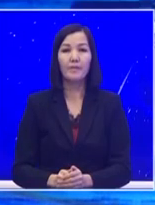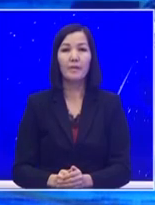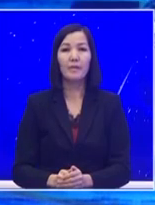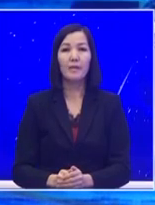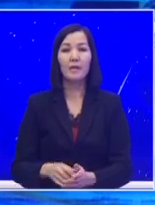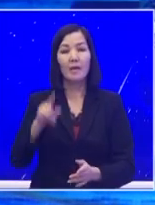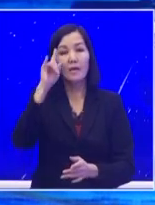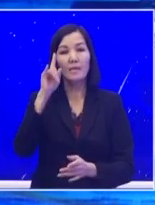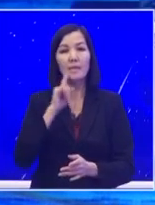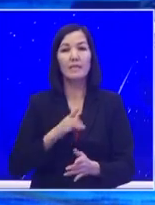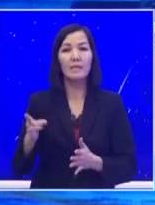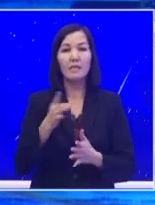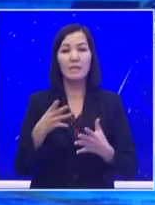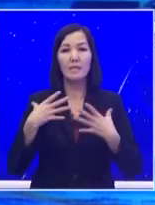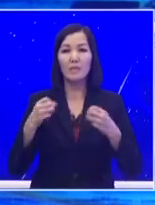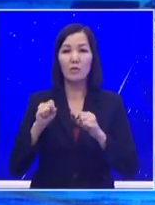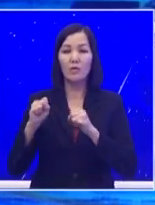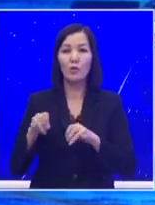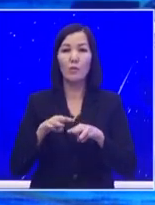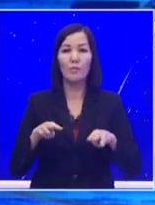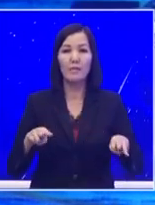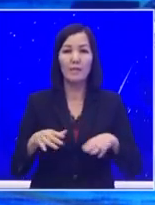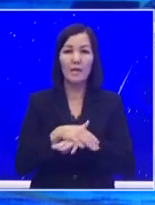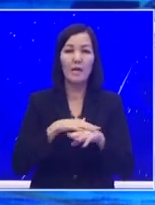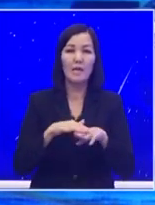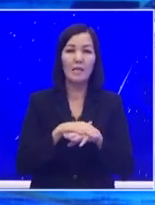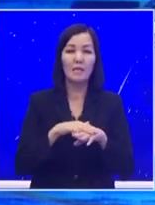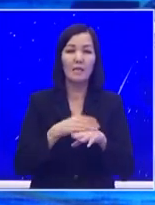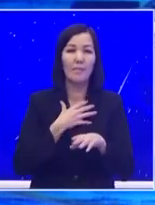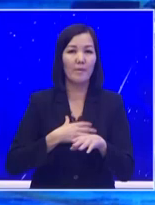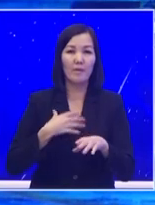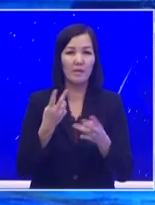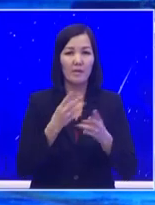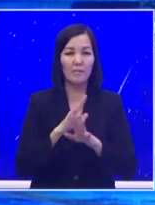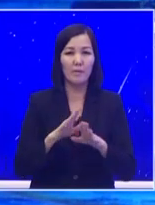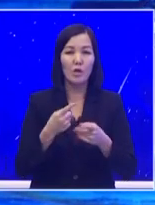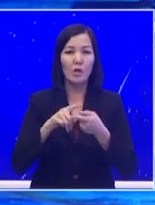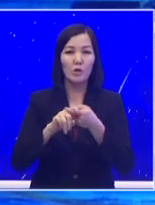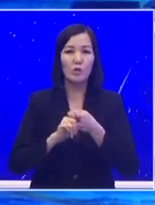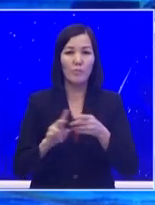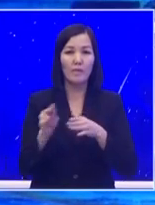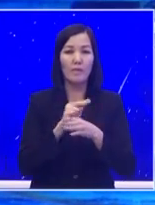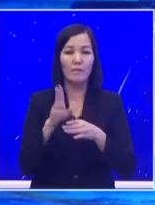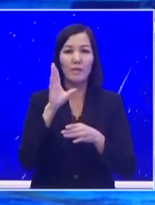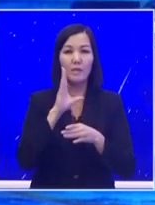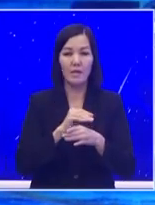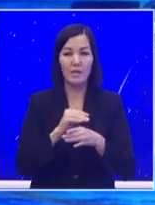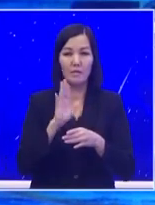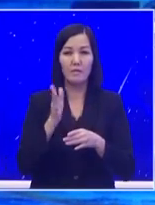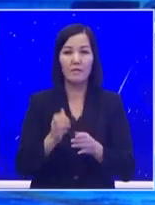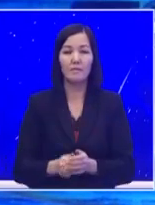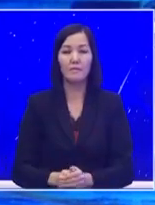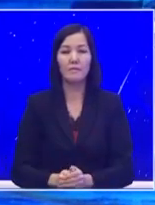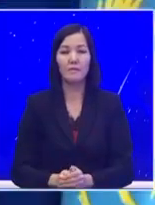Сонымен қатар, Қазақстан Республикасы денсаулық сақтау министрі жұртты дүрлікпеуге шақырды. Жұқпалы вирус емделетін айтып, халықты сабырға